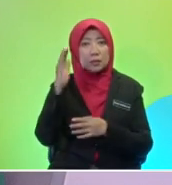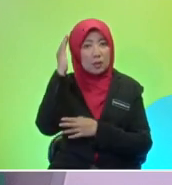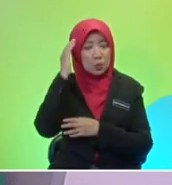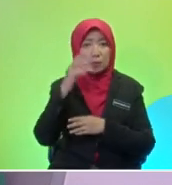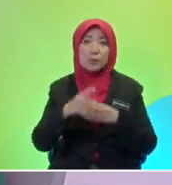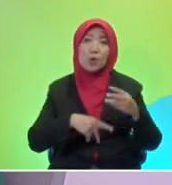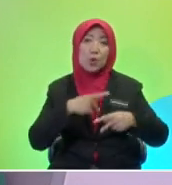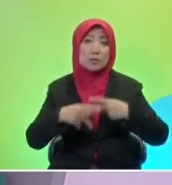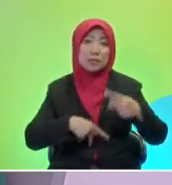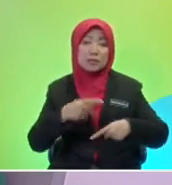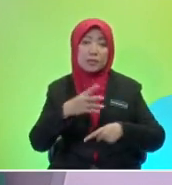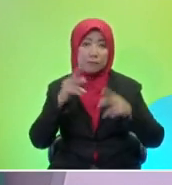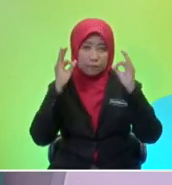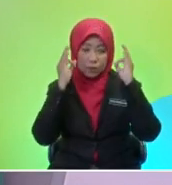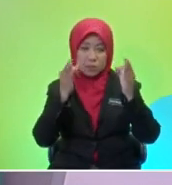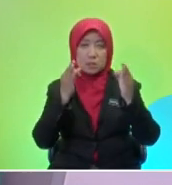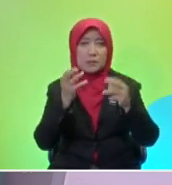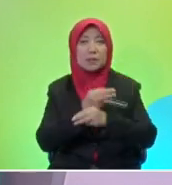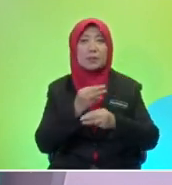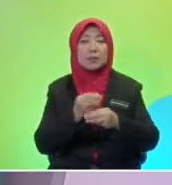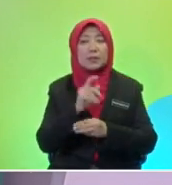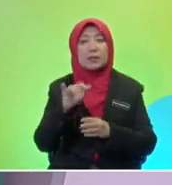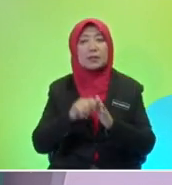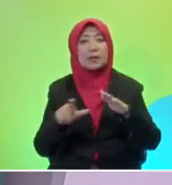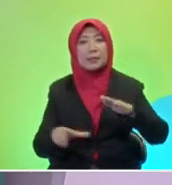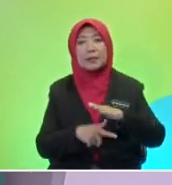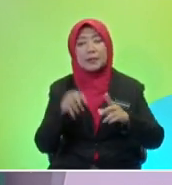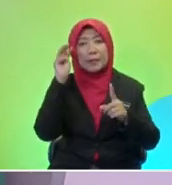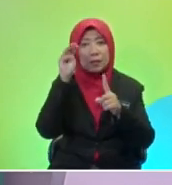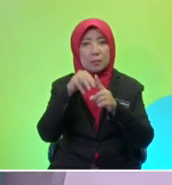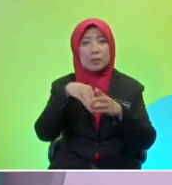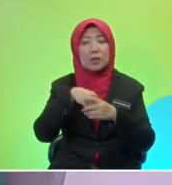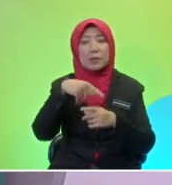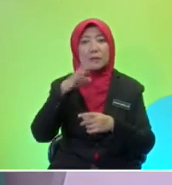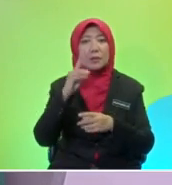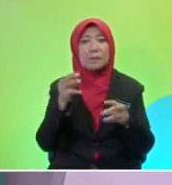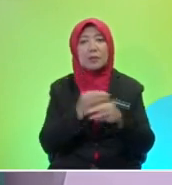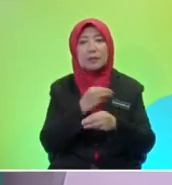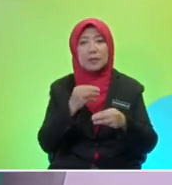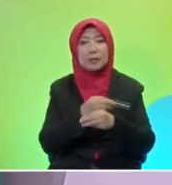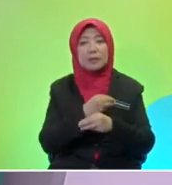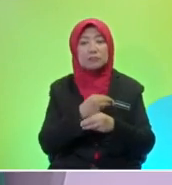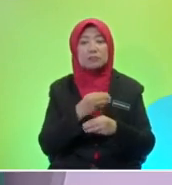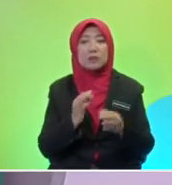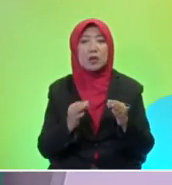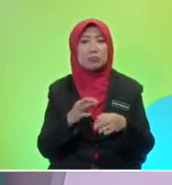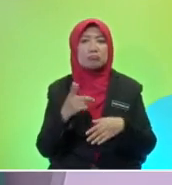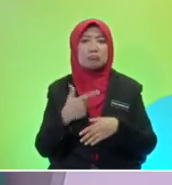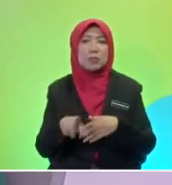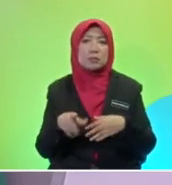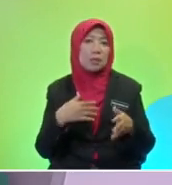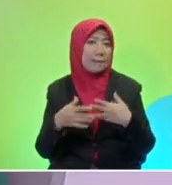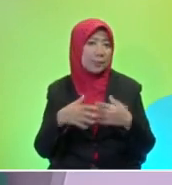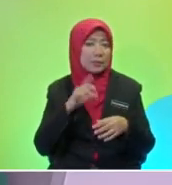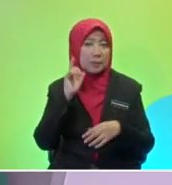proses dan fokus matematika yang terlibat dan juga matlamat PBB dalam matematika Jadi bagi Anda yang terlepas jangan boleh